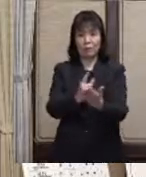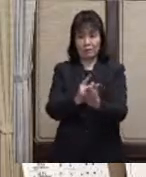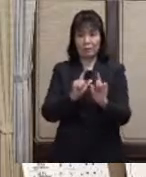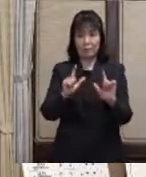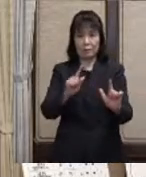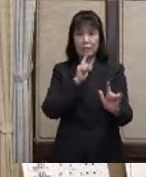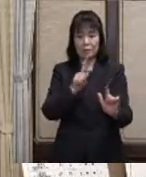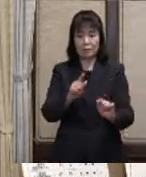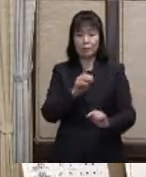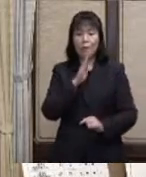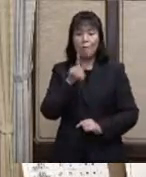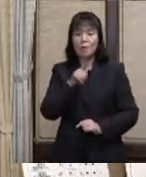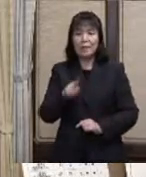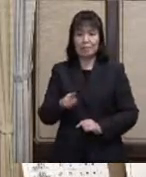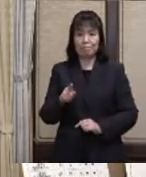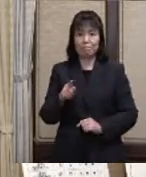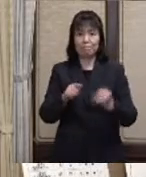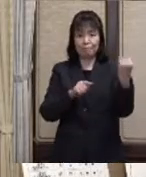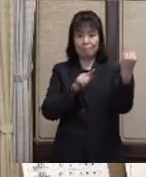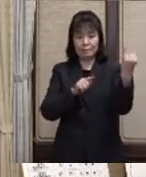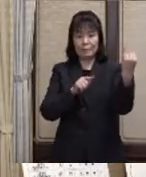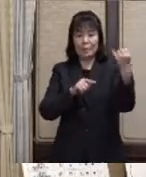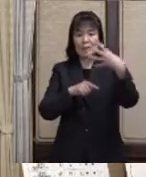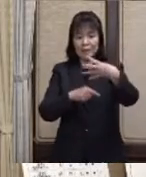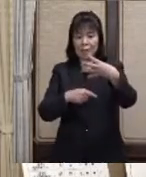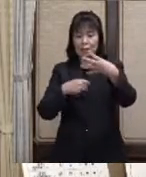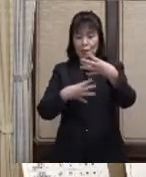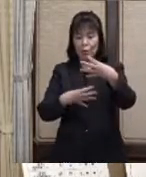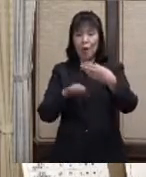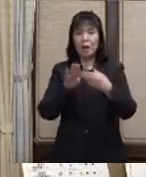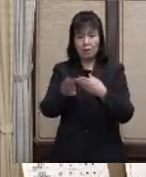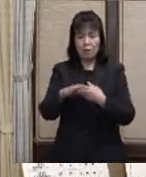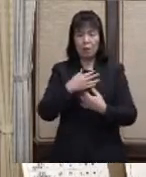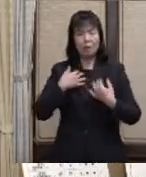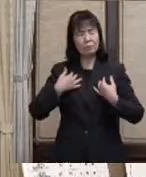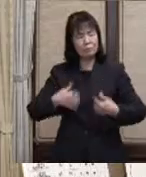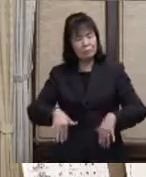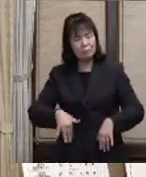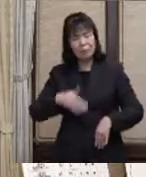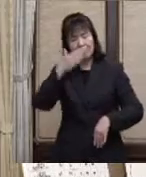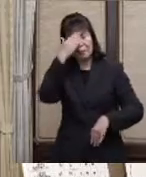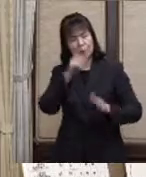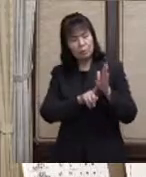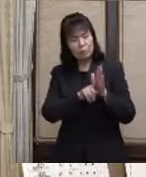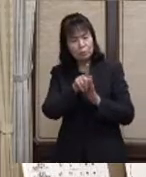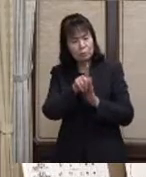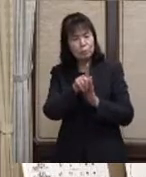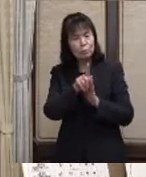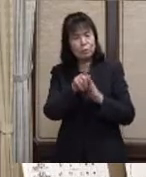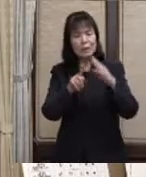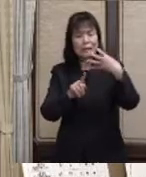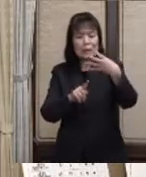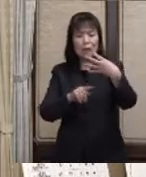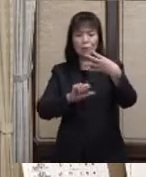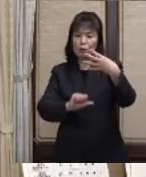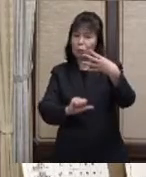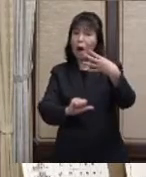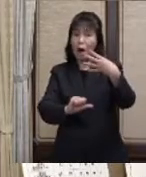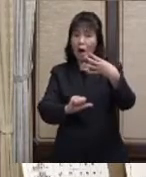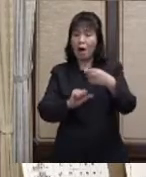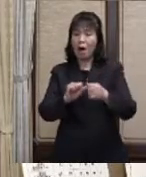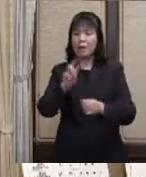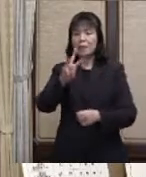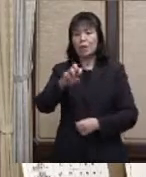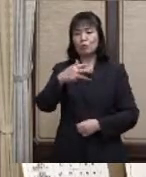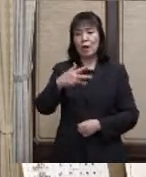ども、本人は4月4日以降、倦怠感や発熱、これは4月5日に